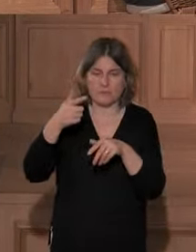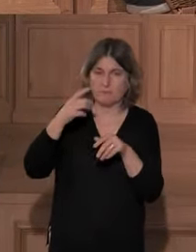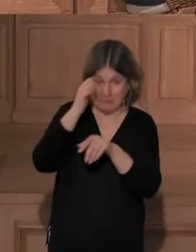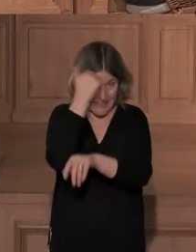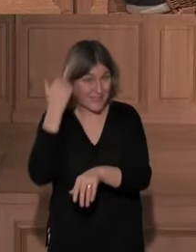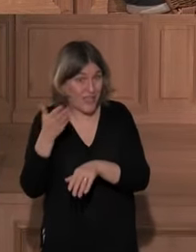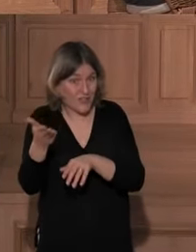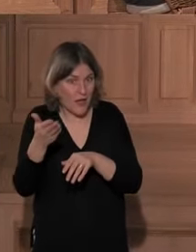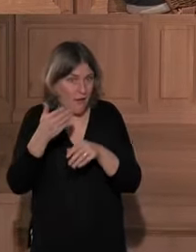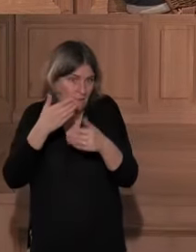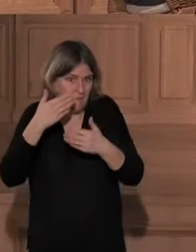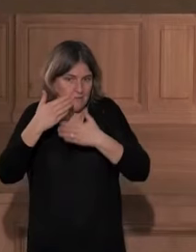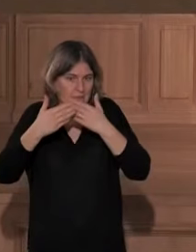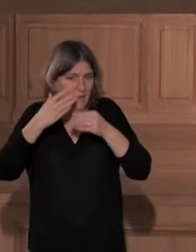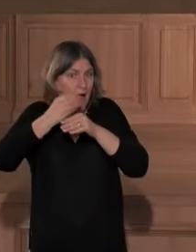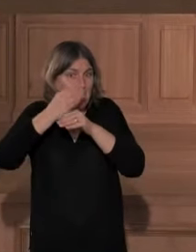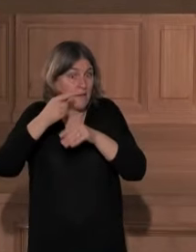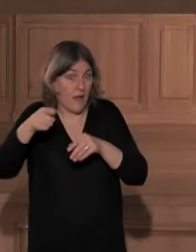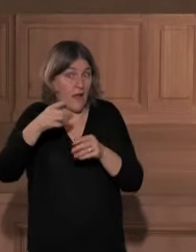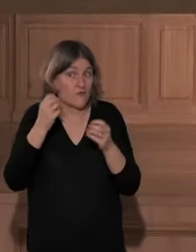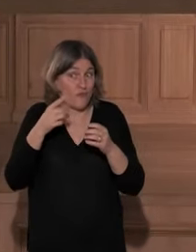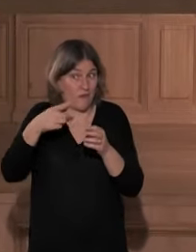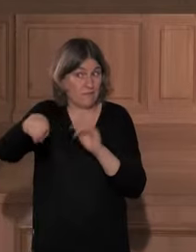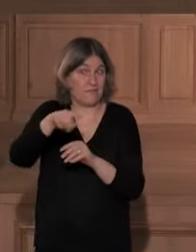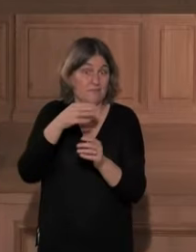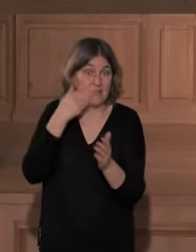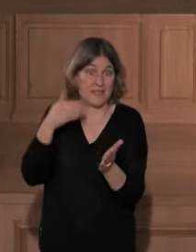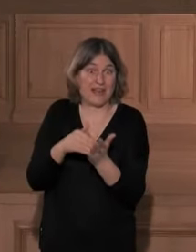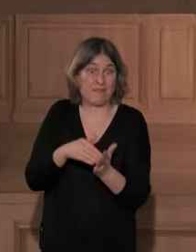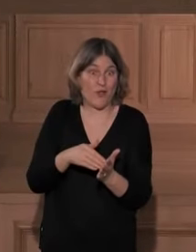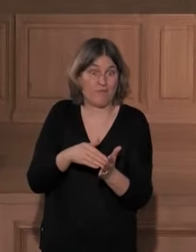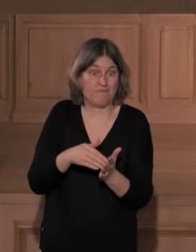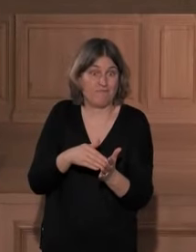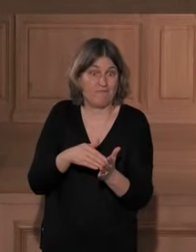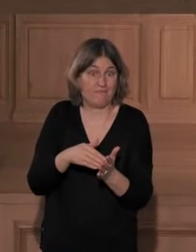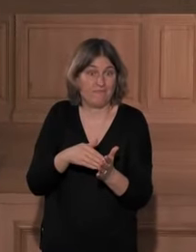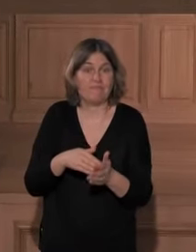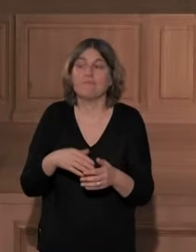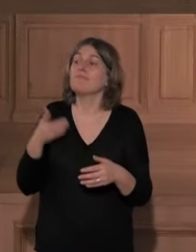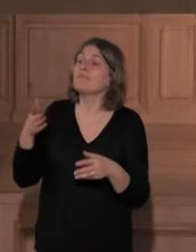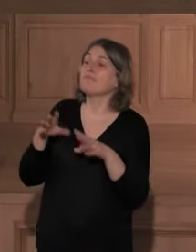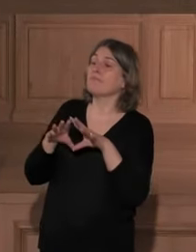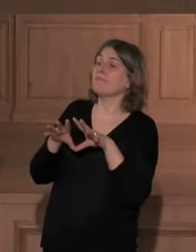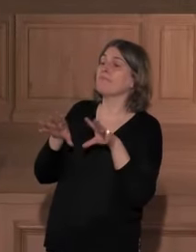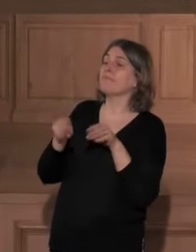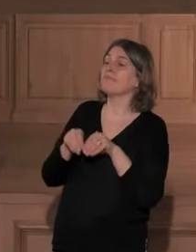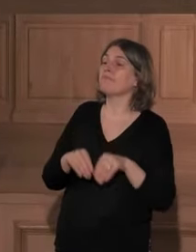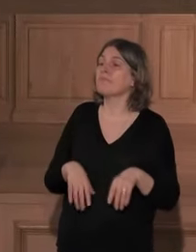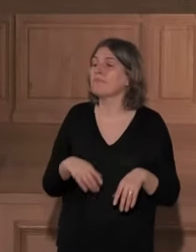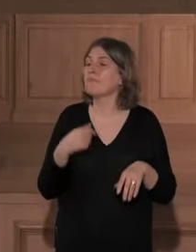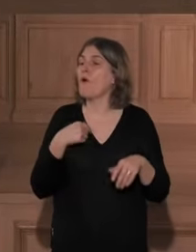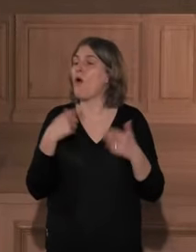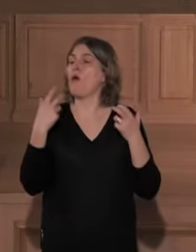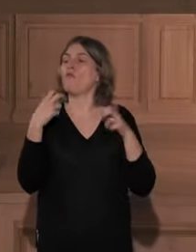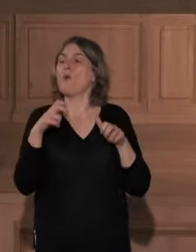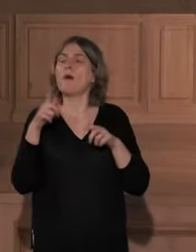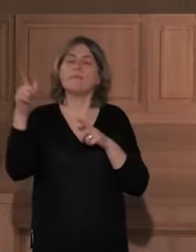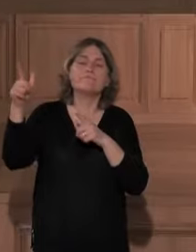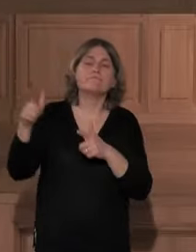projet, voilà, c'est les meilleurs. Vous dites à des équipes aujourd'hui, on ne veut pas que tous les enfants aillent au ski dans la